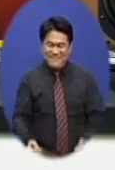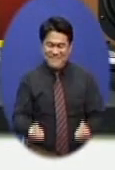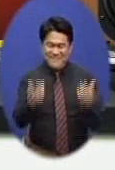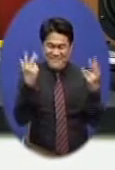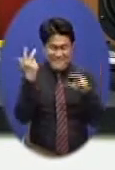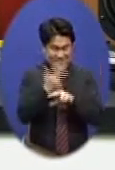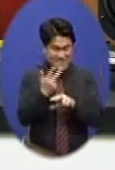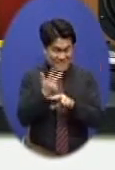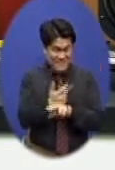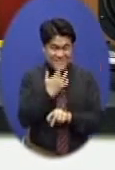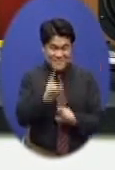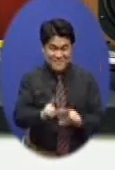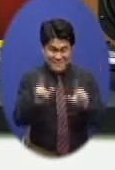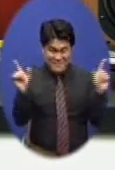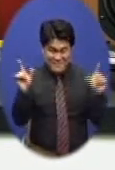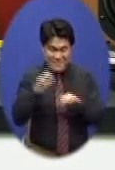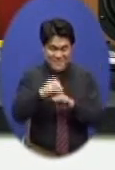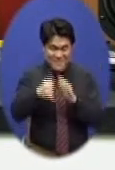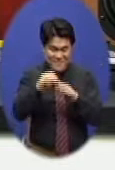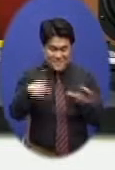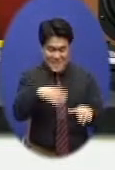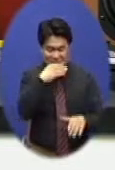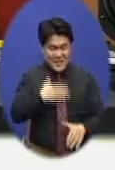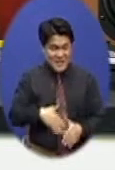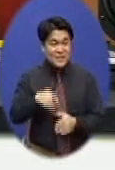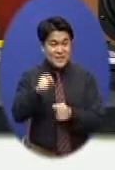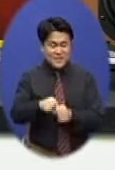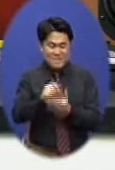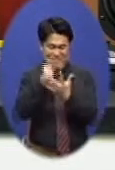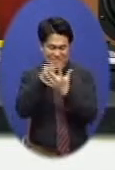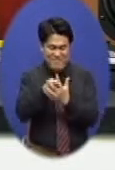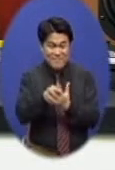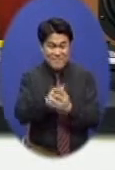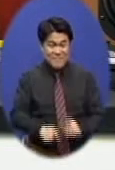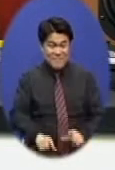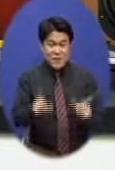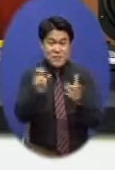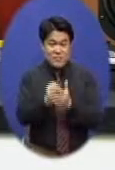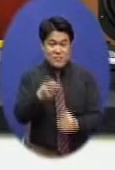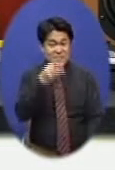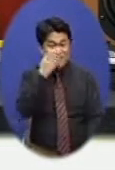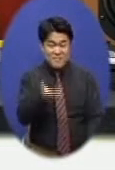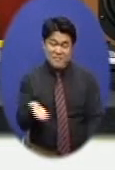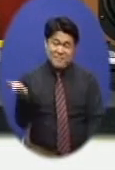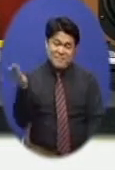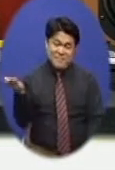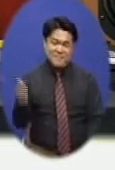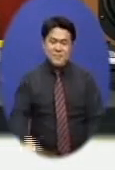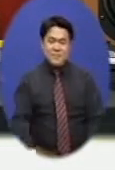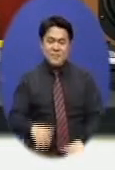매주 네. 화요일이면 농촌 바로 알기 또 퀴즈가 있는 날이죠? 네, 문제 한번 다시 내드리도록 할게요. 그래요. 네. 자, 함께 볼까요?